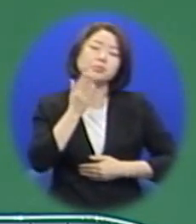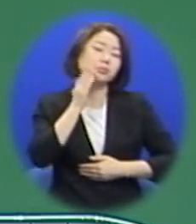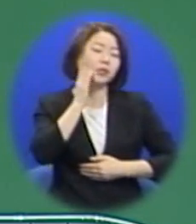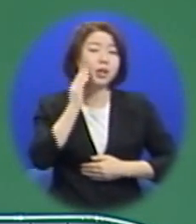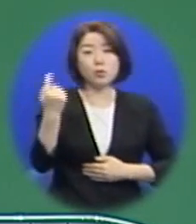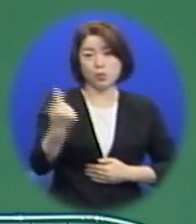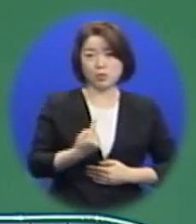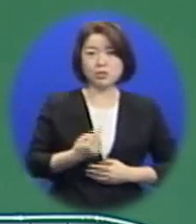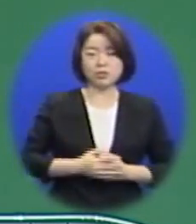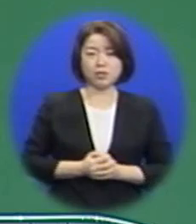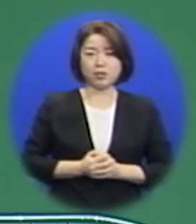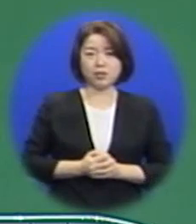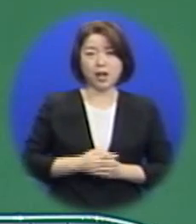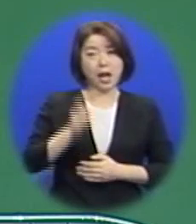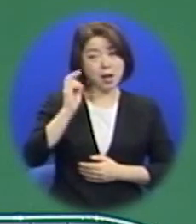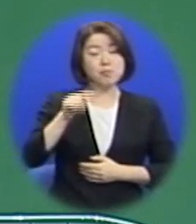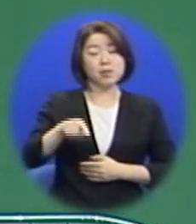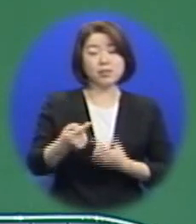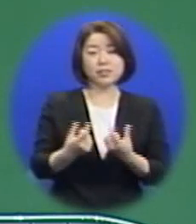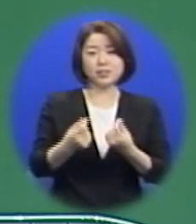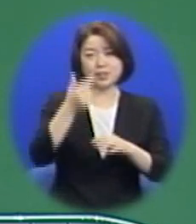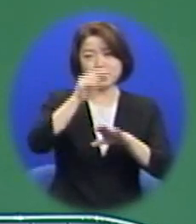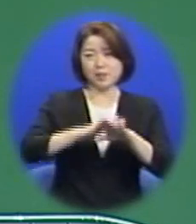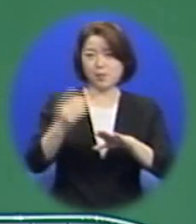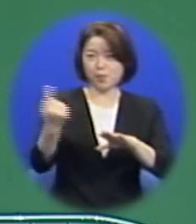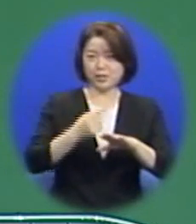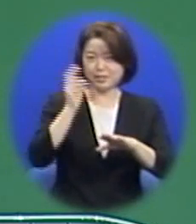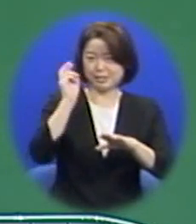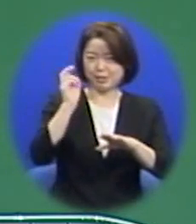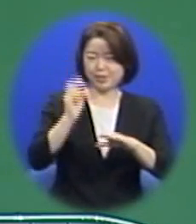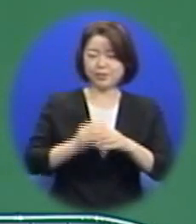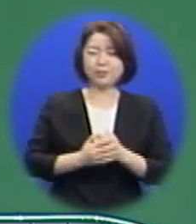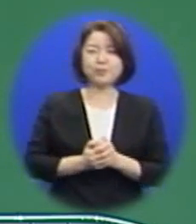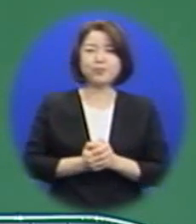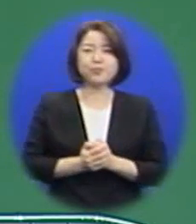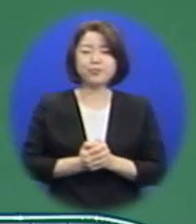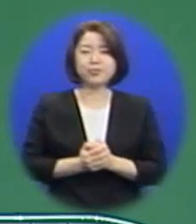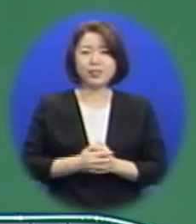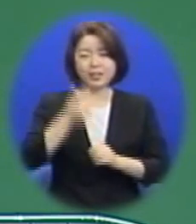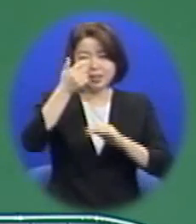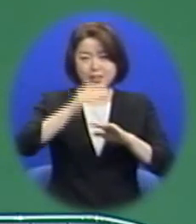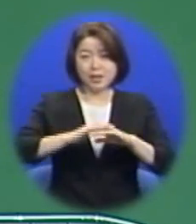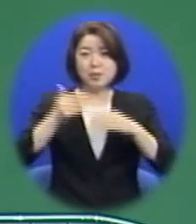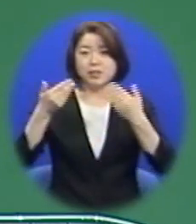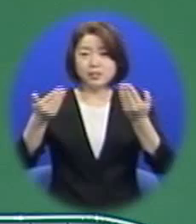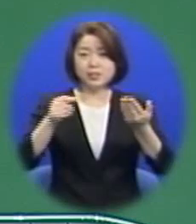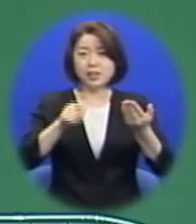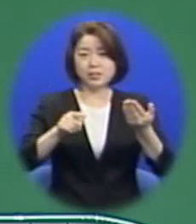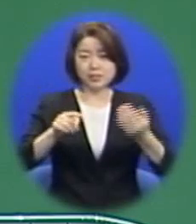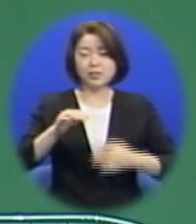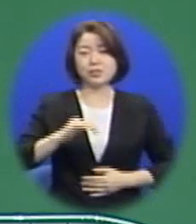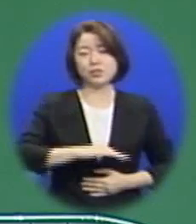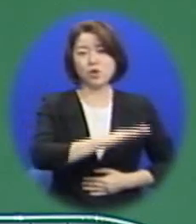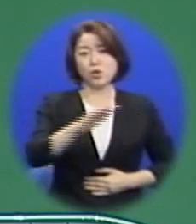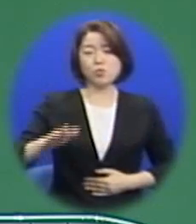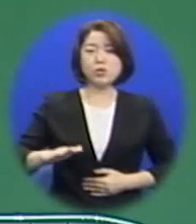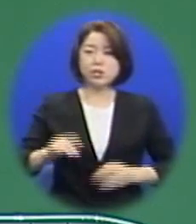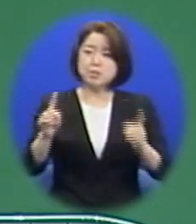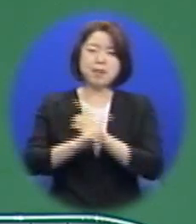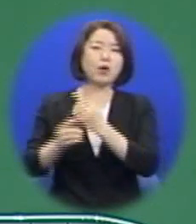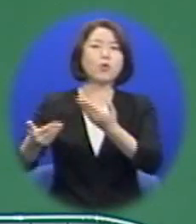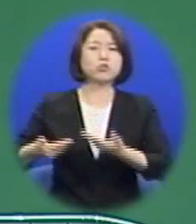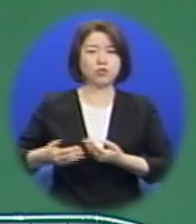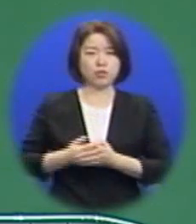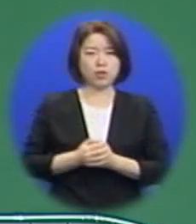그리고 오늘 예배에 오셨을 겁니다. 여러분, 예배를 드린다는 것은 우리를 변화시켜요. 우리가 뭐 극장에 가는